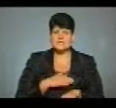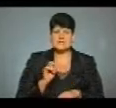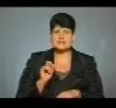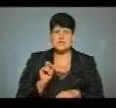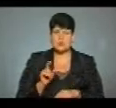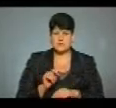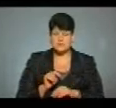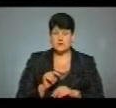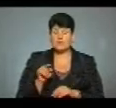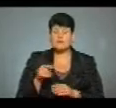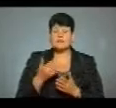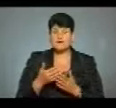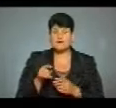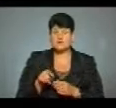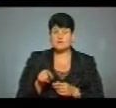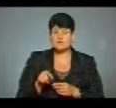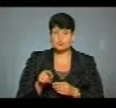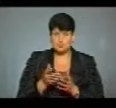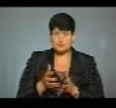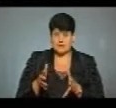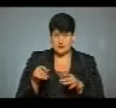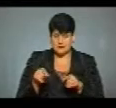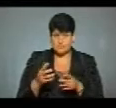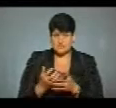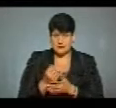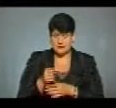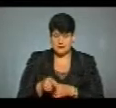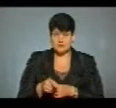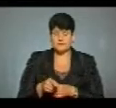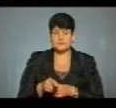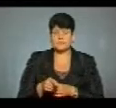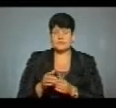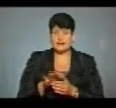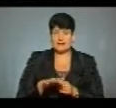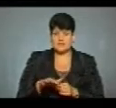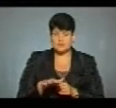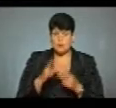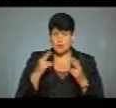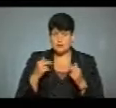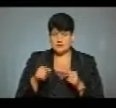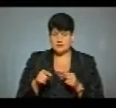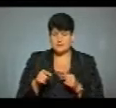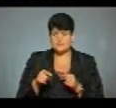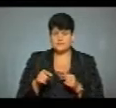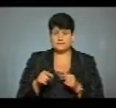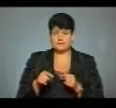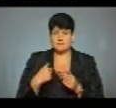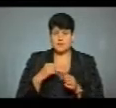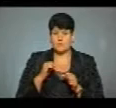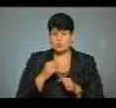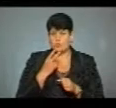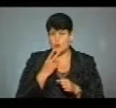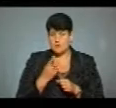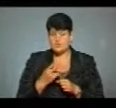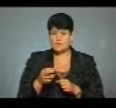злоті. Якраз в цьому кладі, який був знайдений, в цьому скарбі, який був знайдений на території монастиря Озбережжі, ми можемо